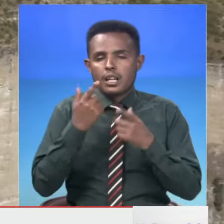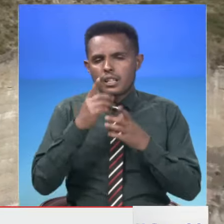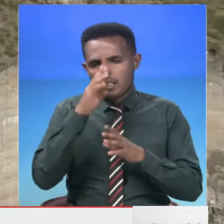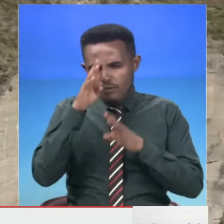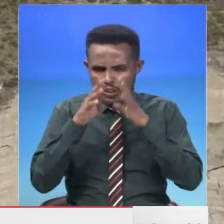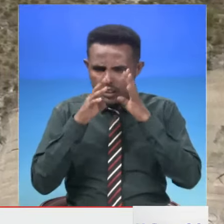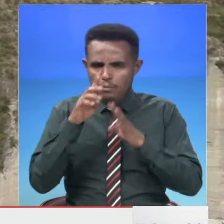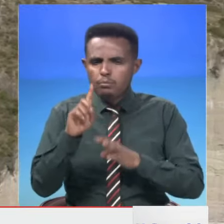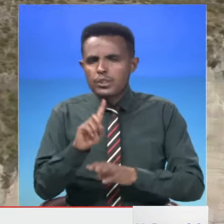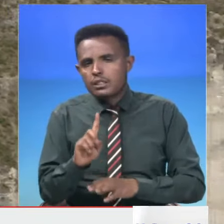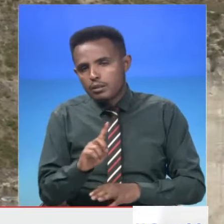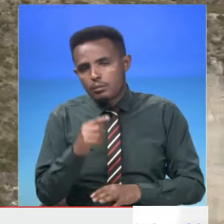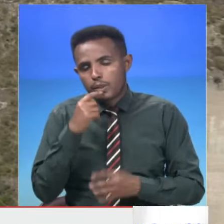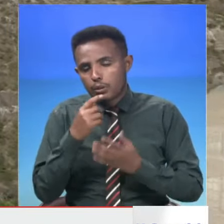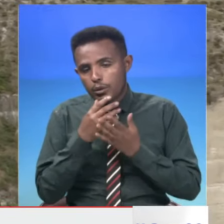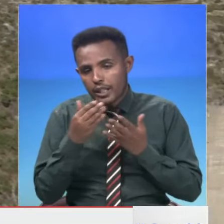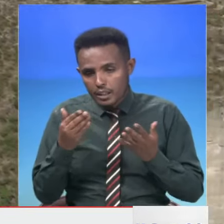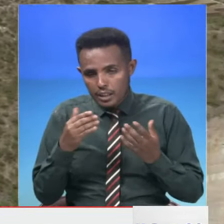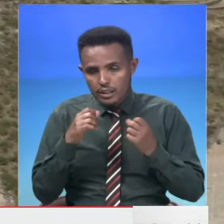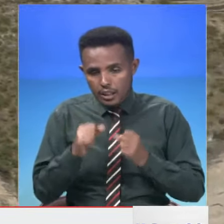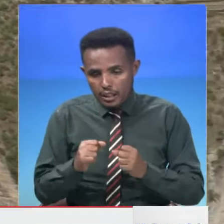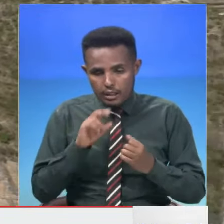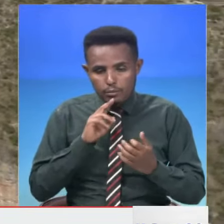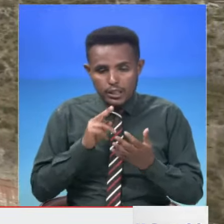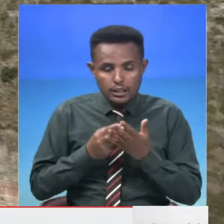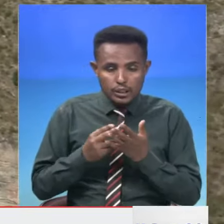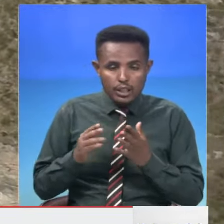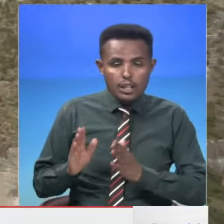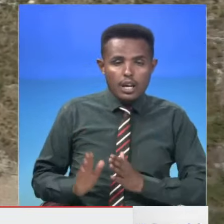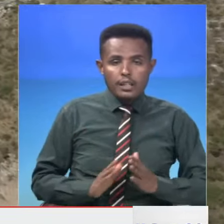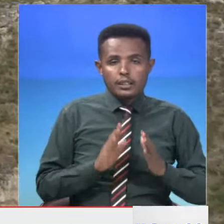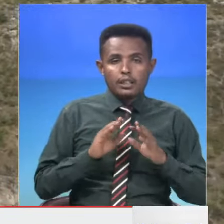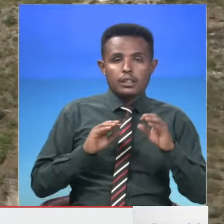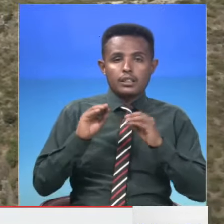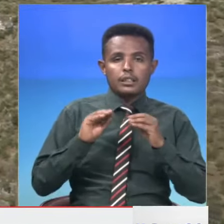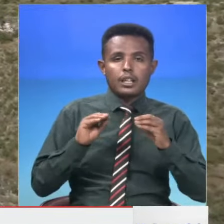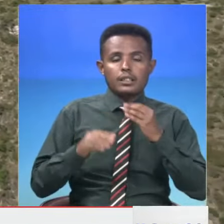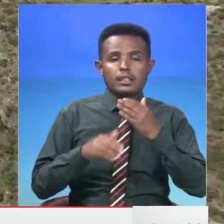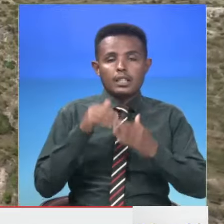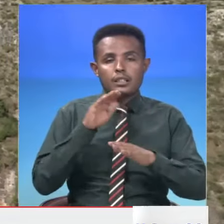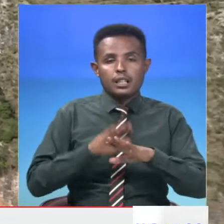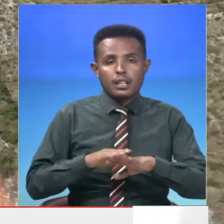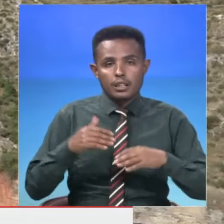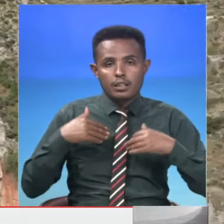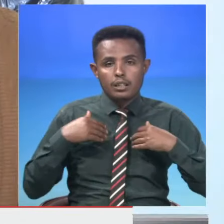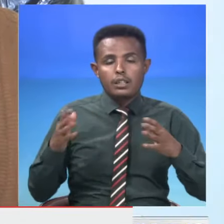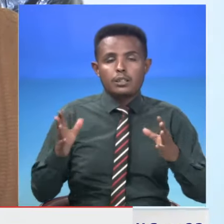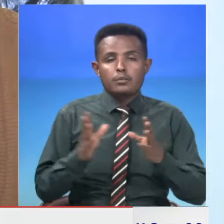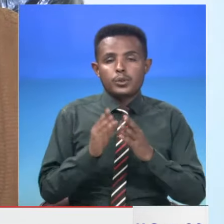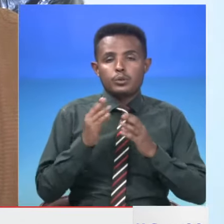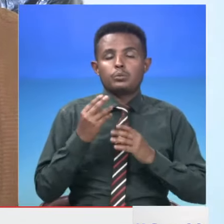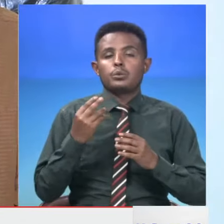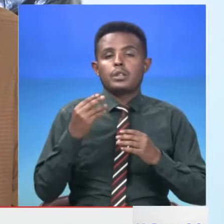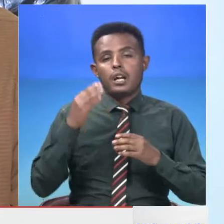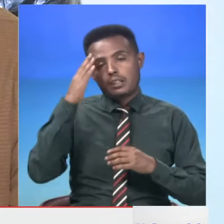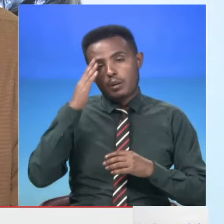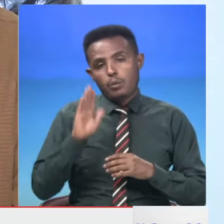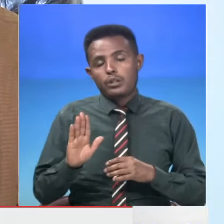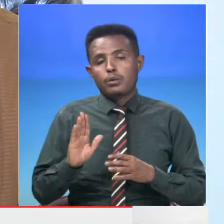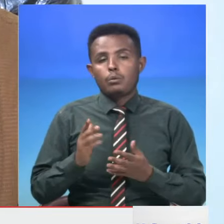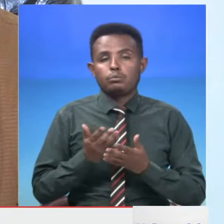ነው የሚለውን ነገር በደንብ ለማሳየት ጠንከር ዳሳነዶችን አዘጋጅተን በእንቅስቃሴ ደረጃ ላይ ነው ያለው። ያለነው ክምችቱ ያልታወቀው ሀብቶችን